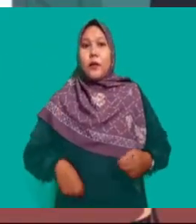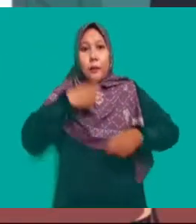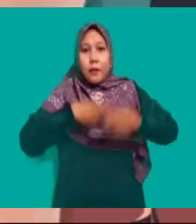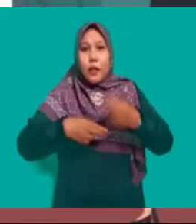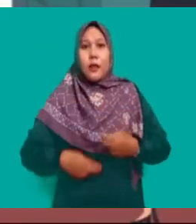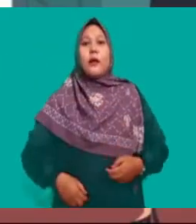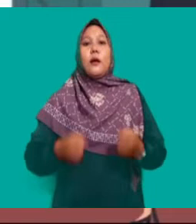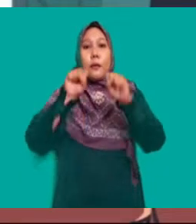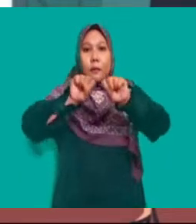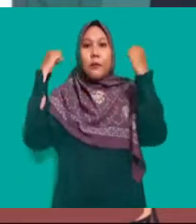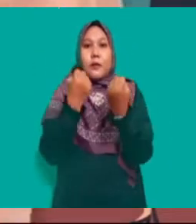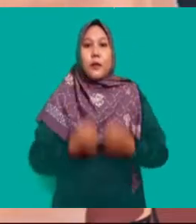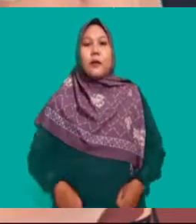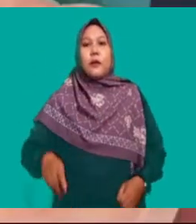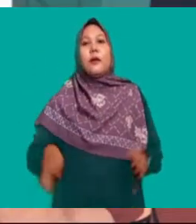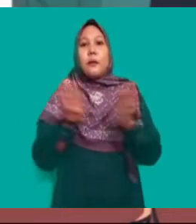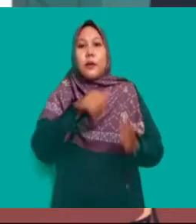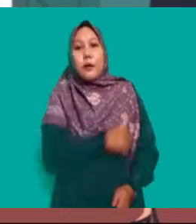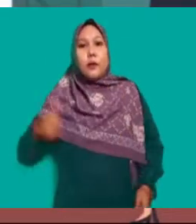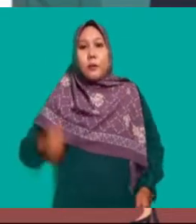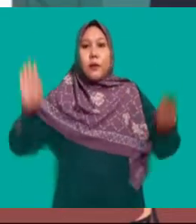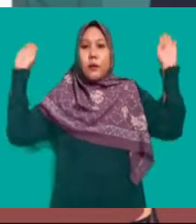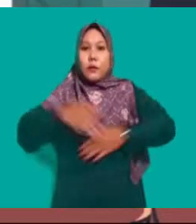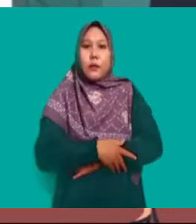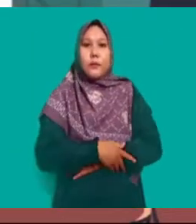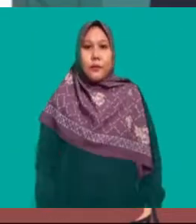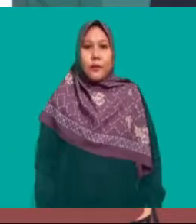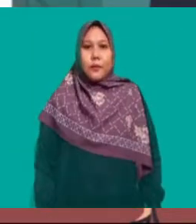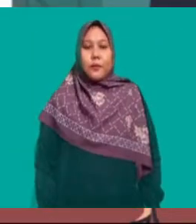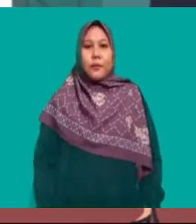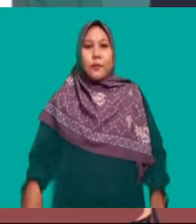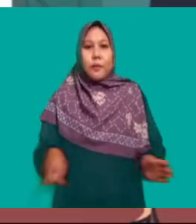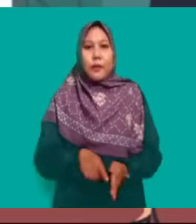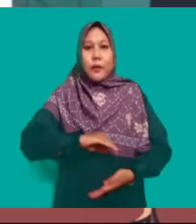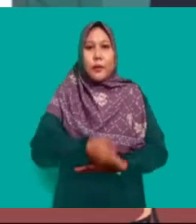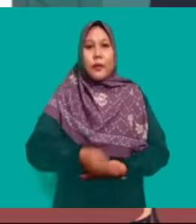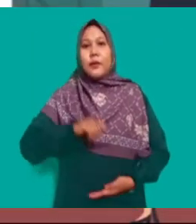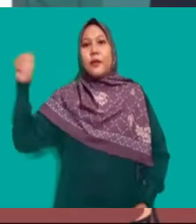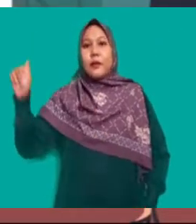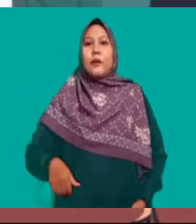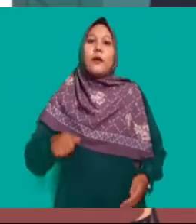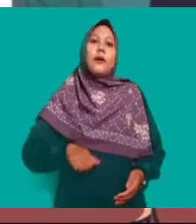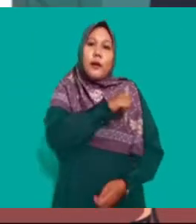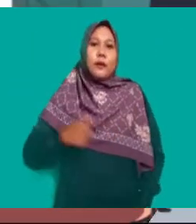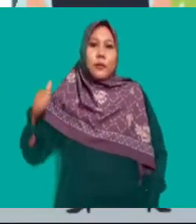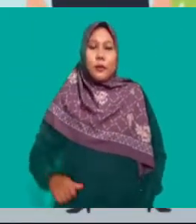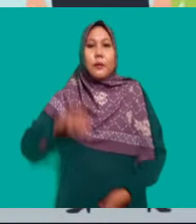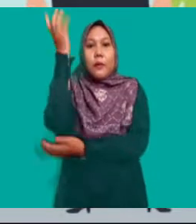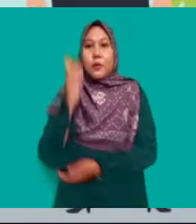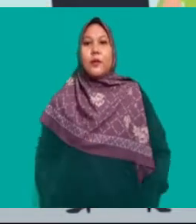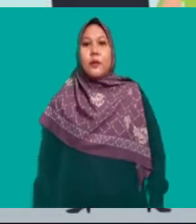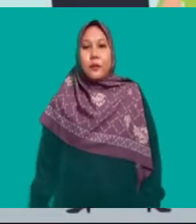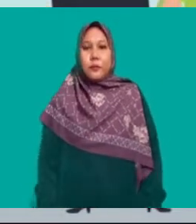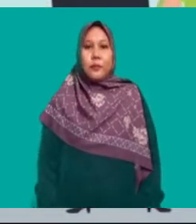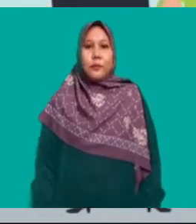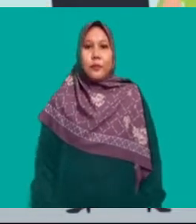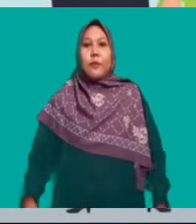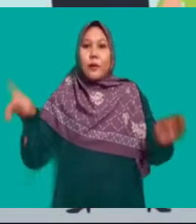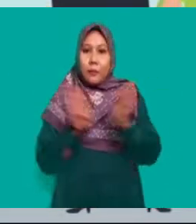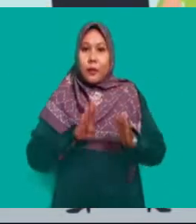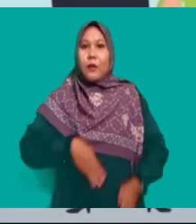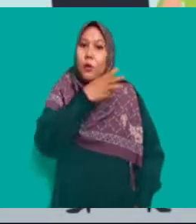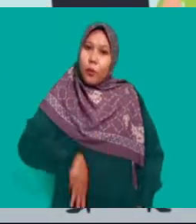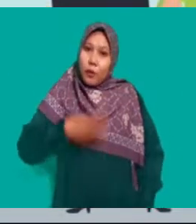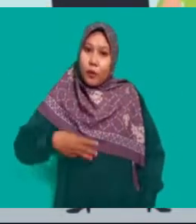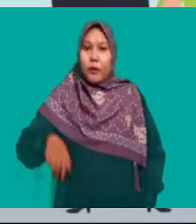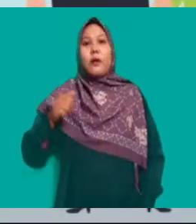kamu apa saja jenis layanan yang bisa kamu dapatkan di Pengadilan Agama Batu Sangkar? Pengadilan Agama